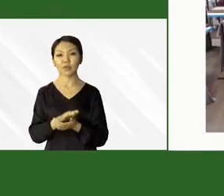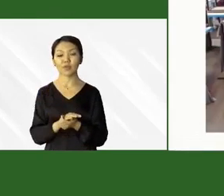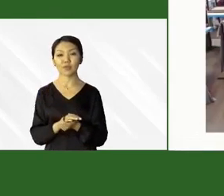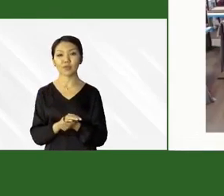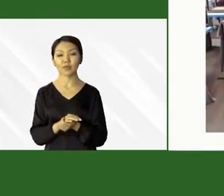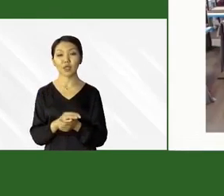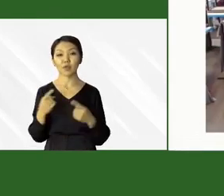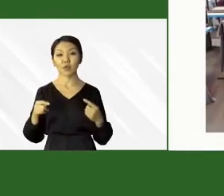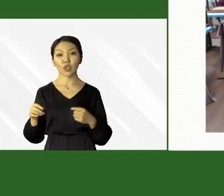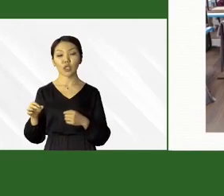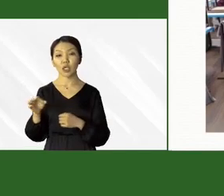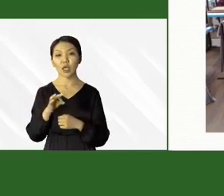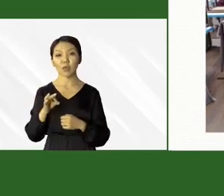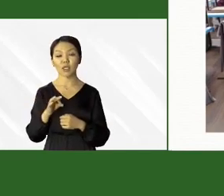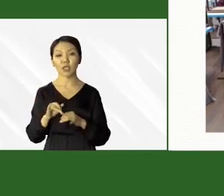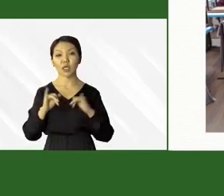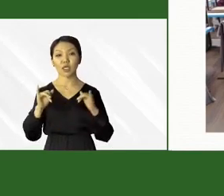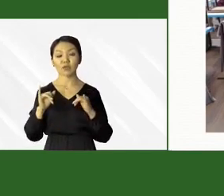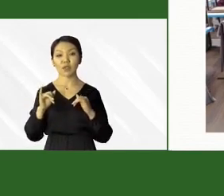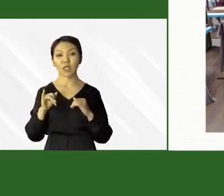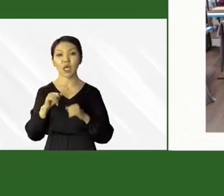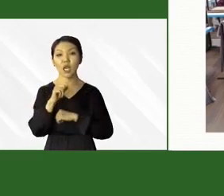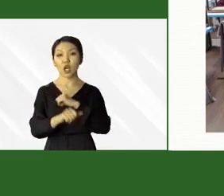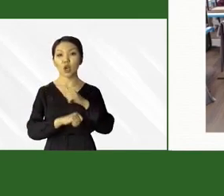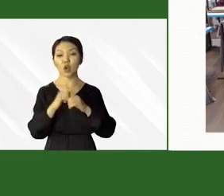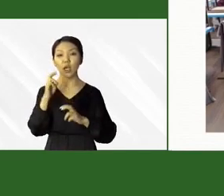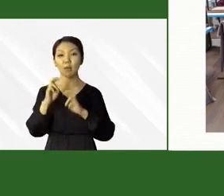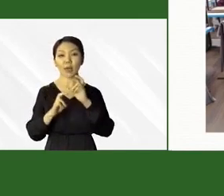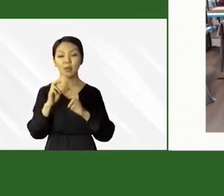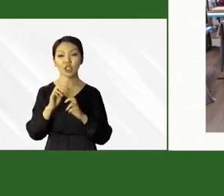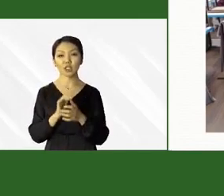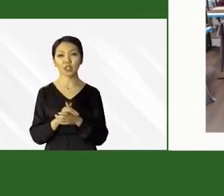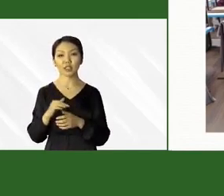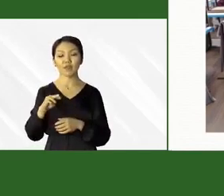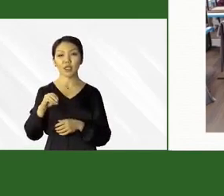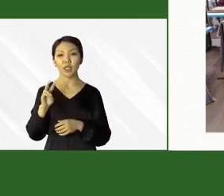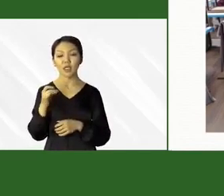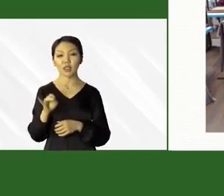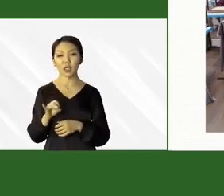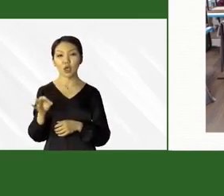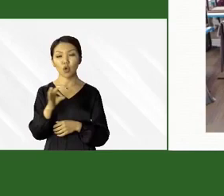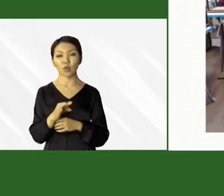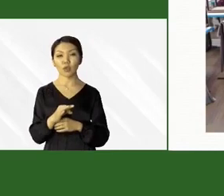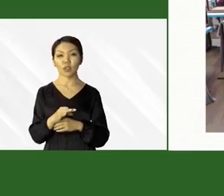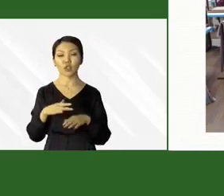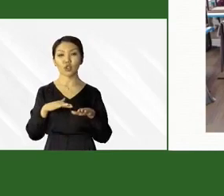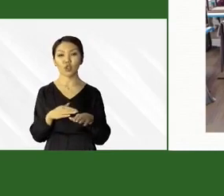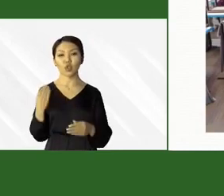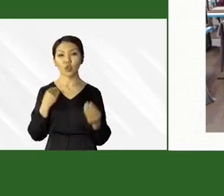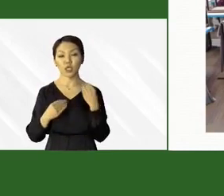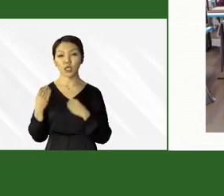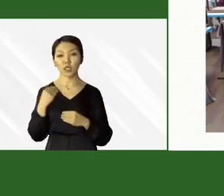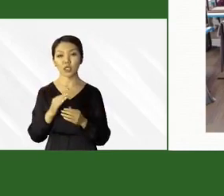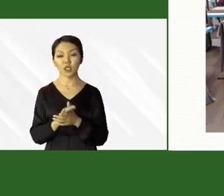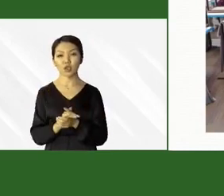регионах Кыргызстана, развита легкая промышленность. В Таласской области шьют одежду и обувь как в промышленных